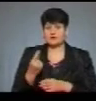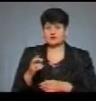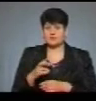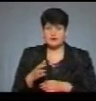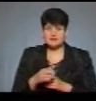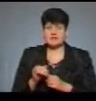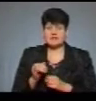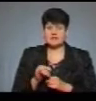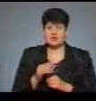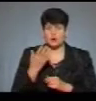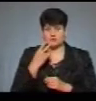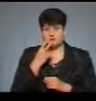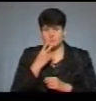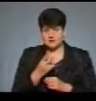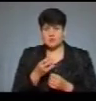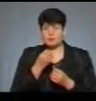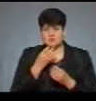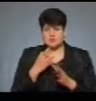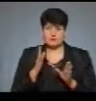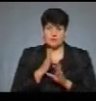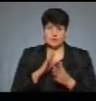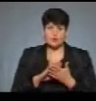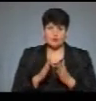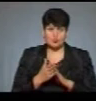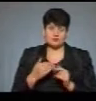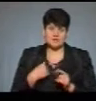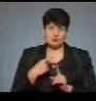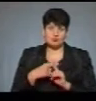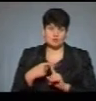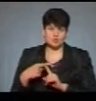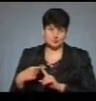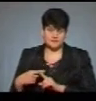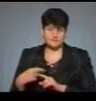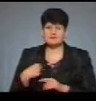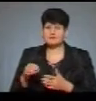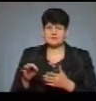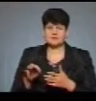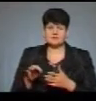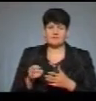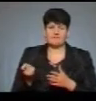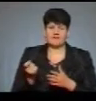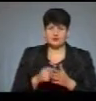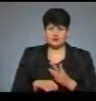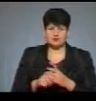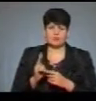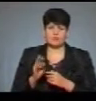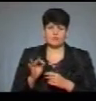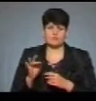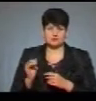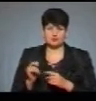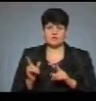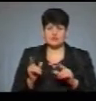І тільки ми будемо бачити позитивні погодні умови, що в нас є плюсова температура, ми відповідно тоді виключаємо ковзанку,